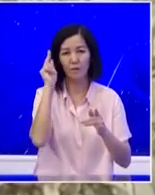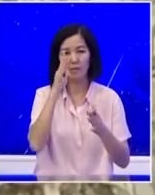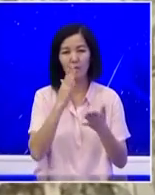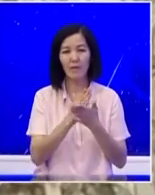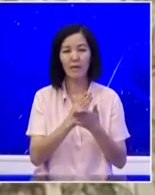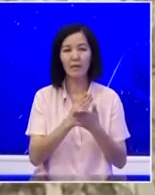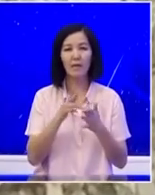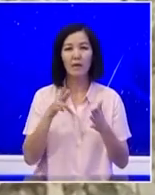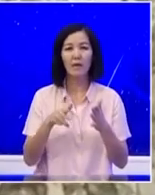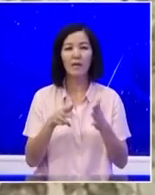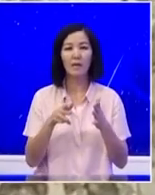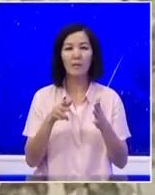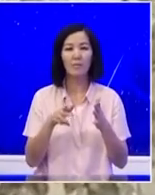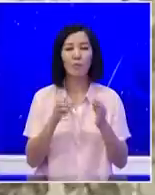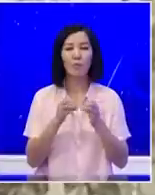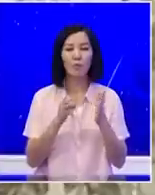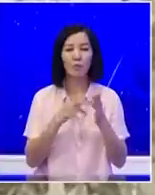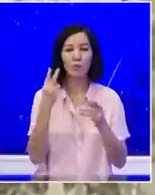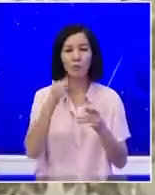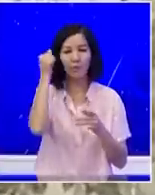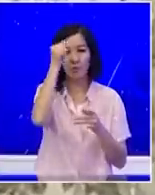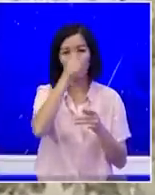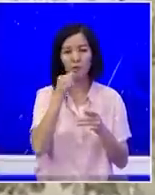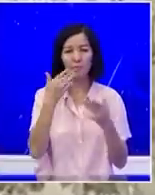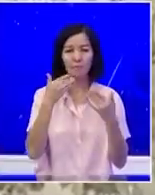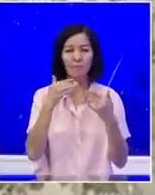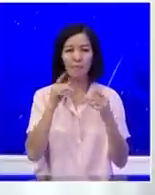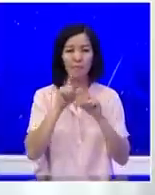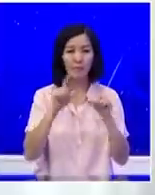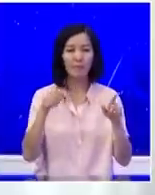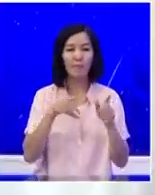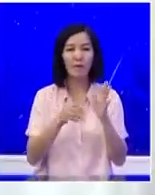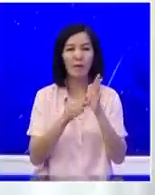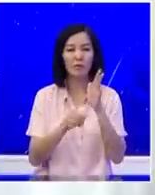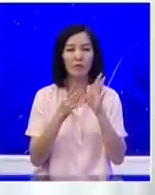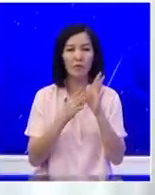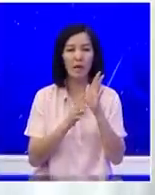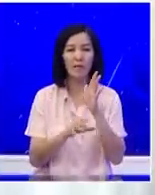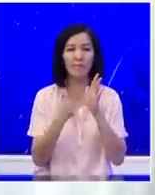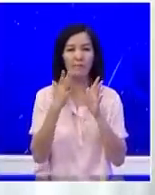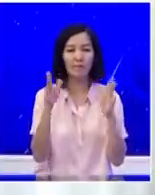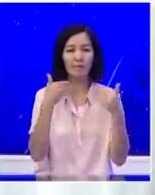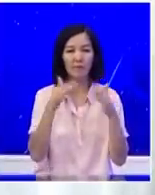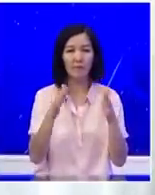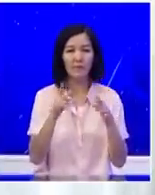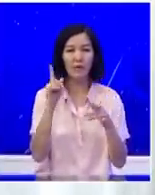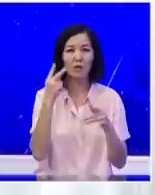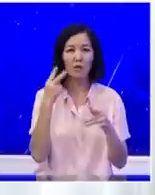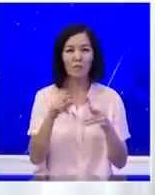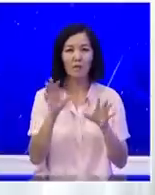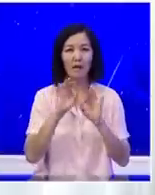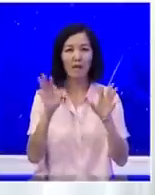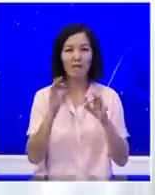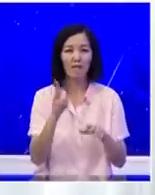Биылғы 2019-2020 оқу жылдары мектепті 1665 түлек бітірсе, оның 122-сі алтын